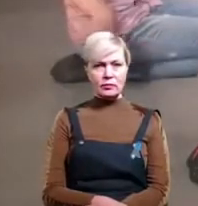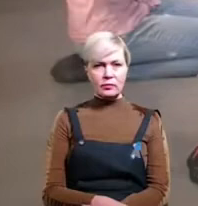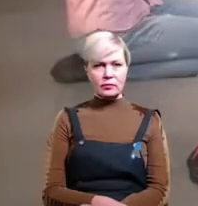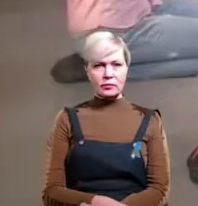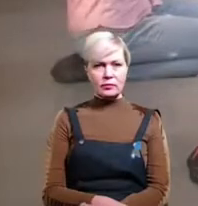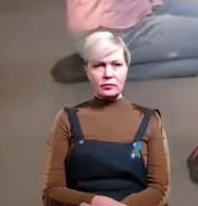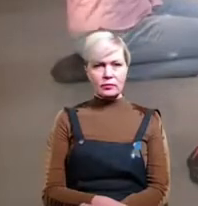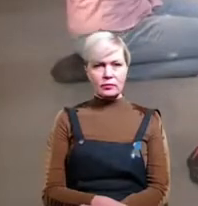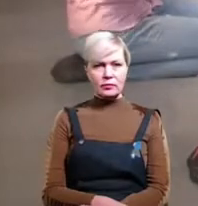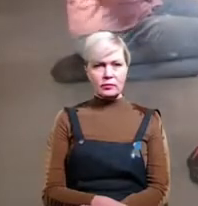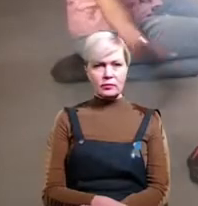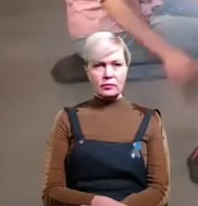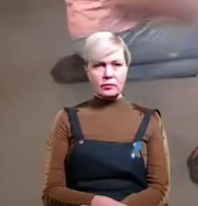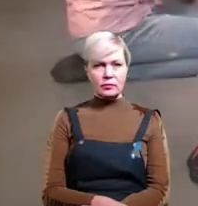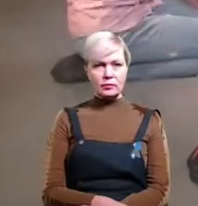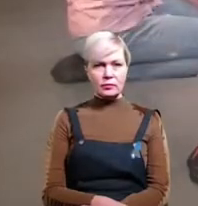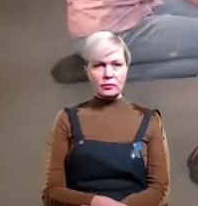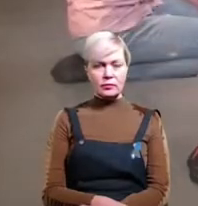когось крилом